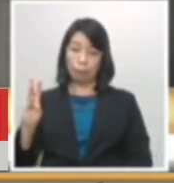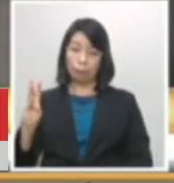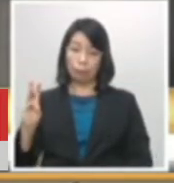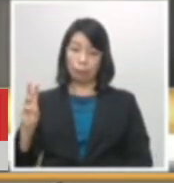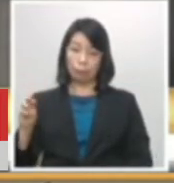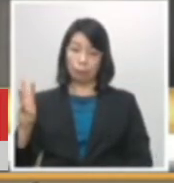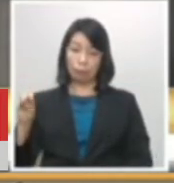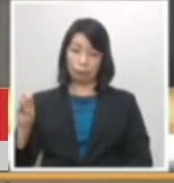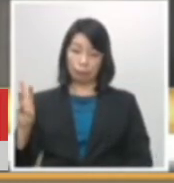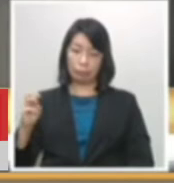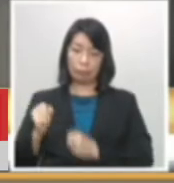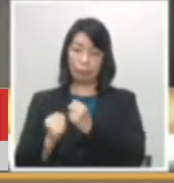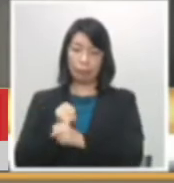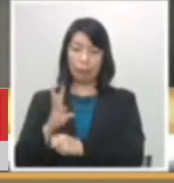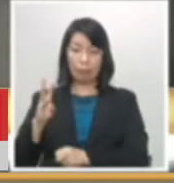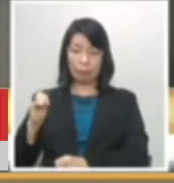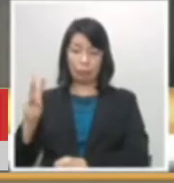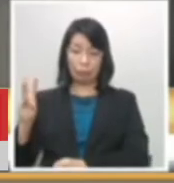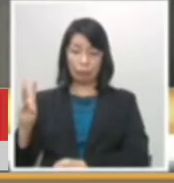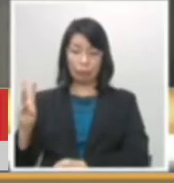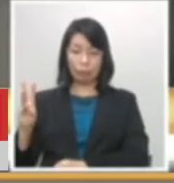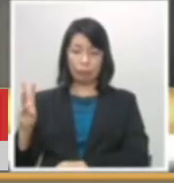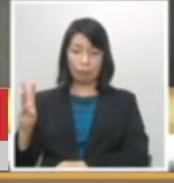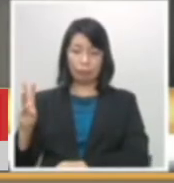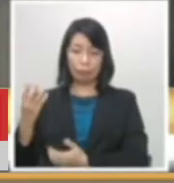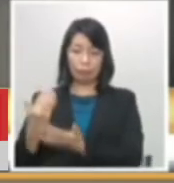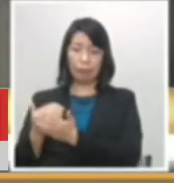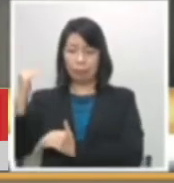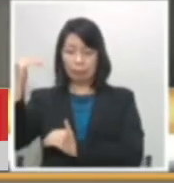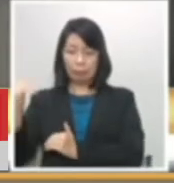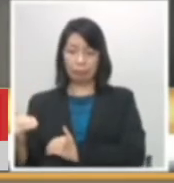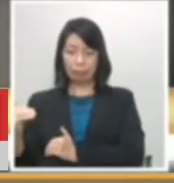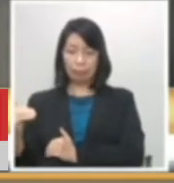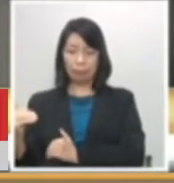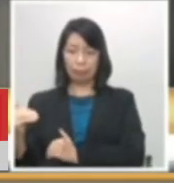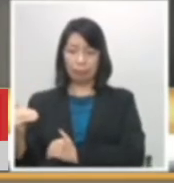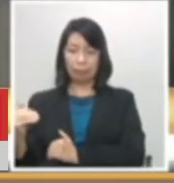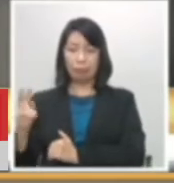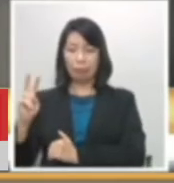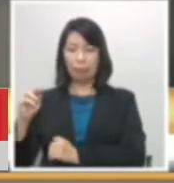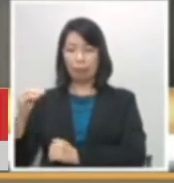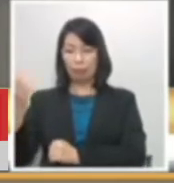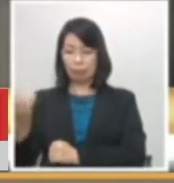ปี66นะครับลดลงจนกระทั่ง